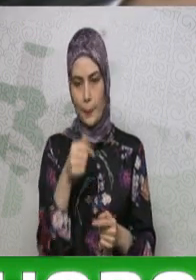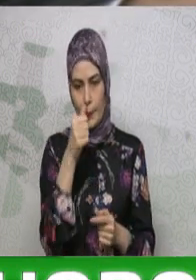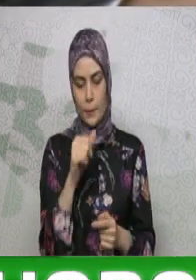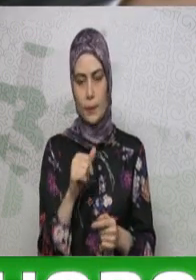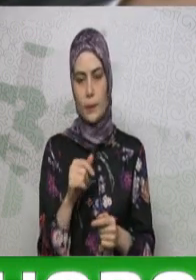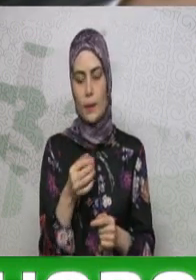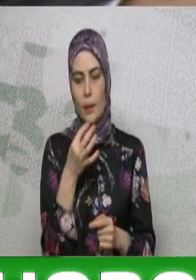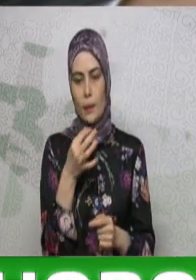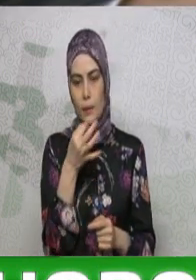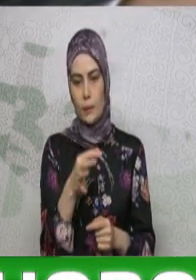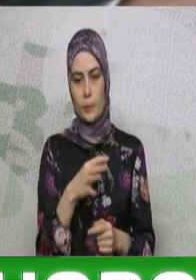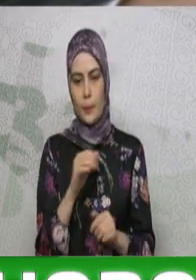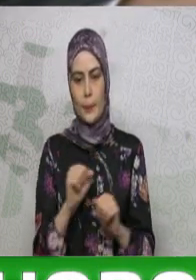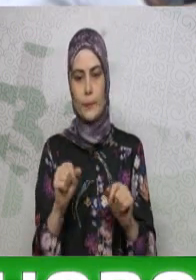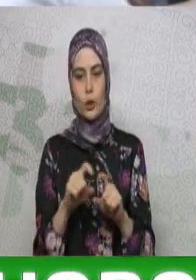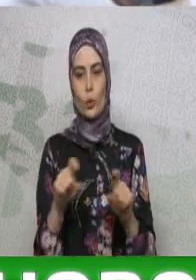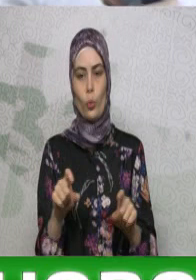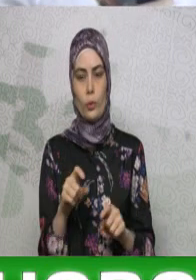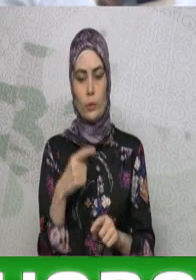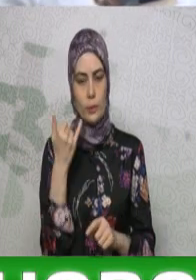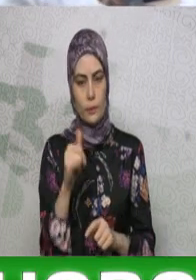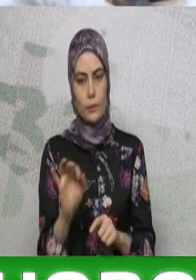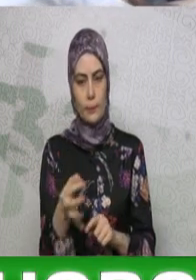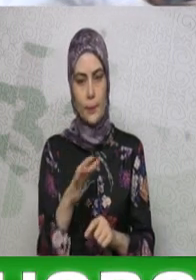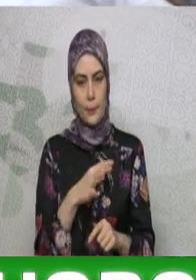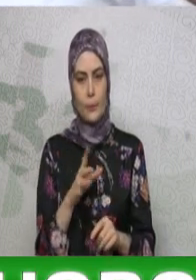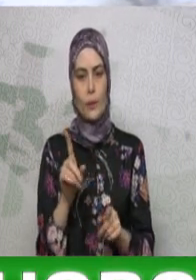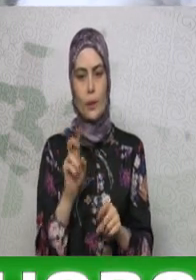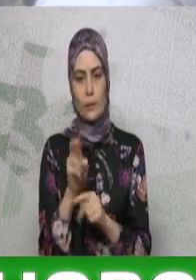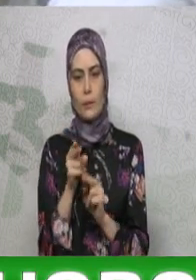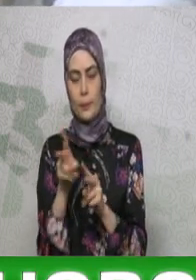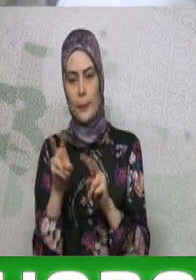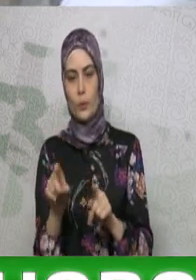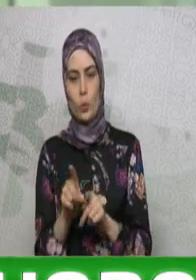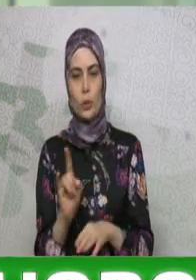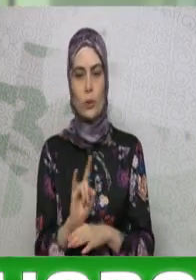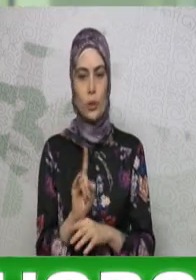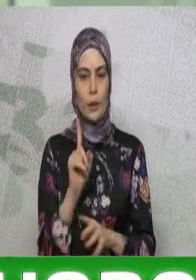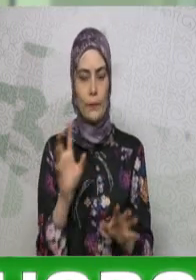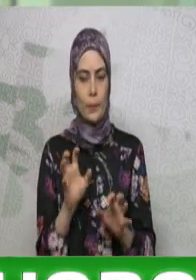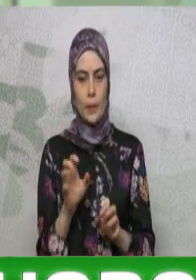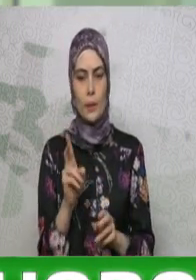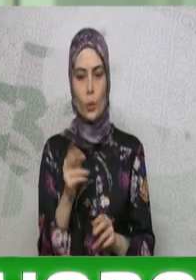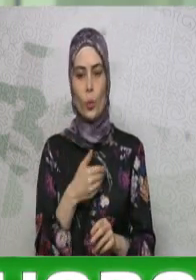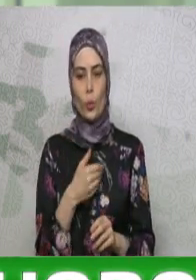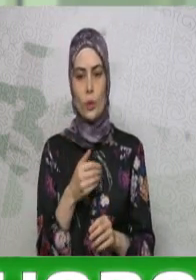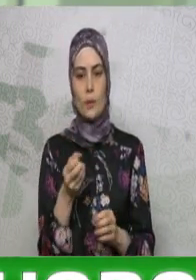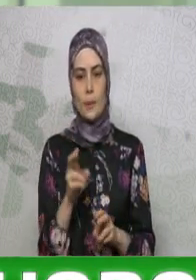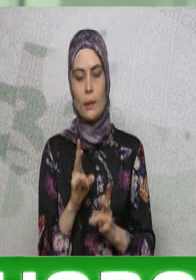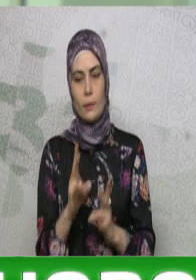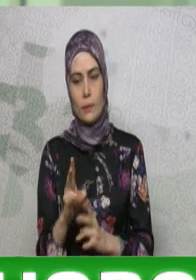Ранее сообщалось о минировании одной из школ региона, но информация также оказалась ложной. Видимо, таким образом кто-то пытается сорвать